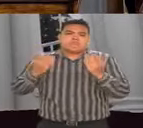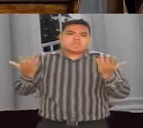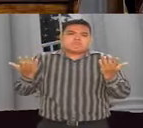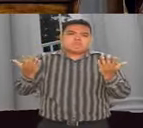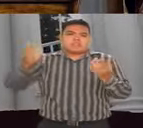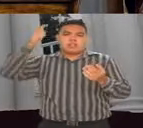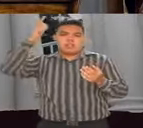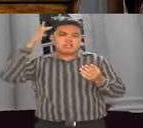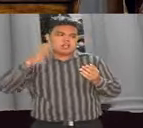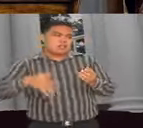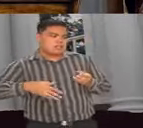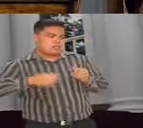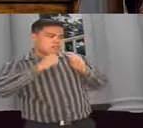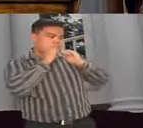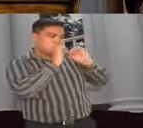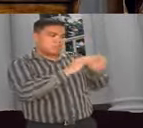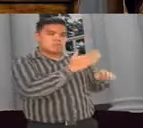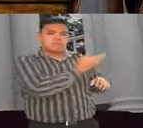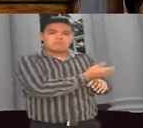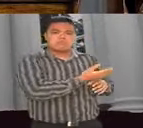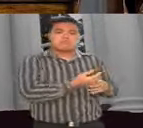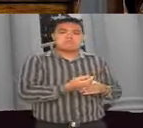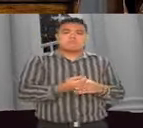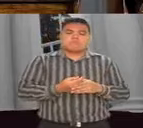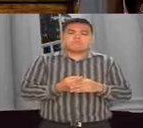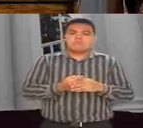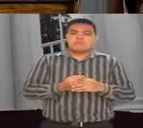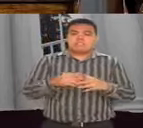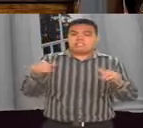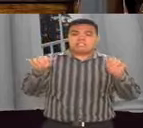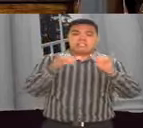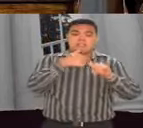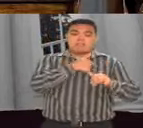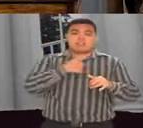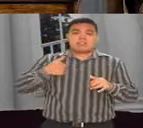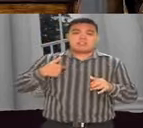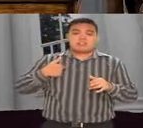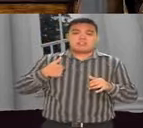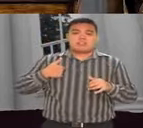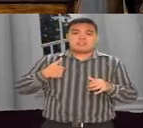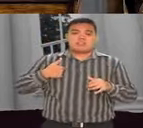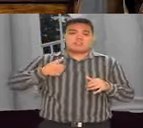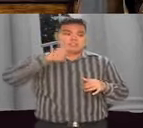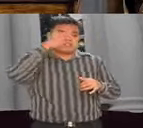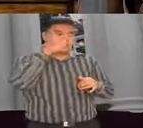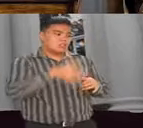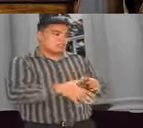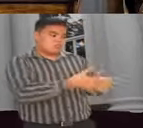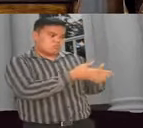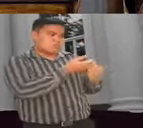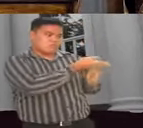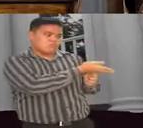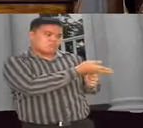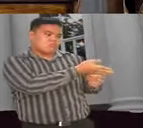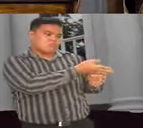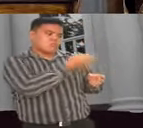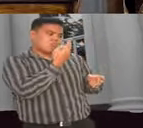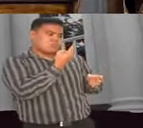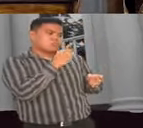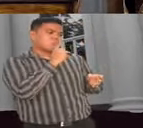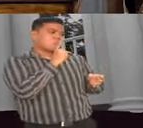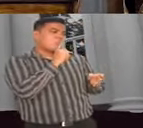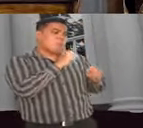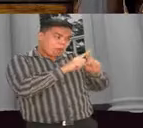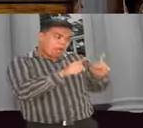How can God bless you? Here, Gideon's, God said to Gideon, I want to use you, but you have to take away those